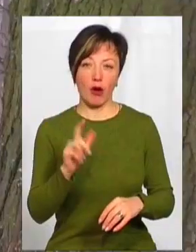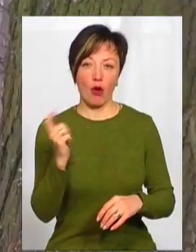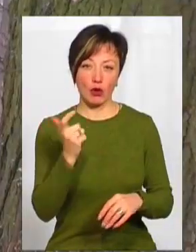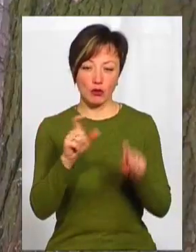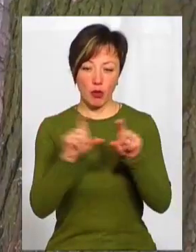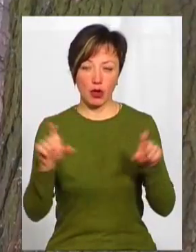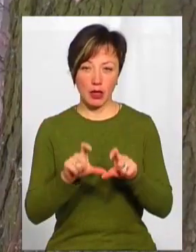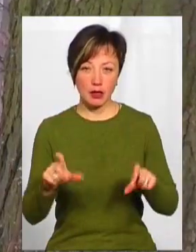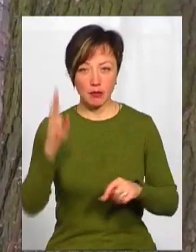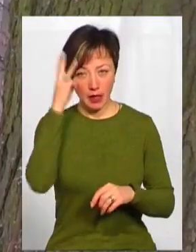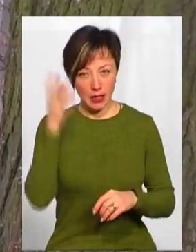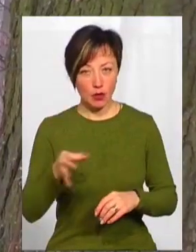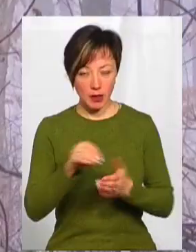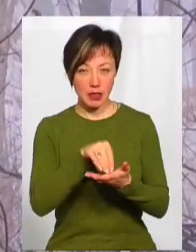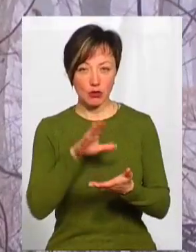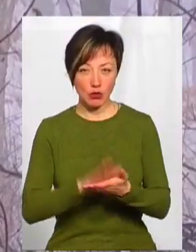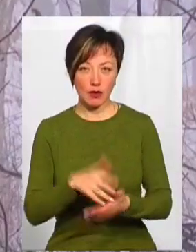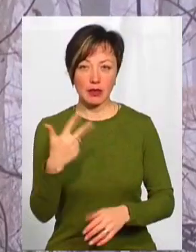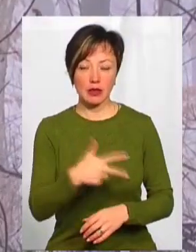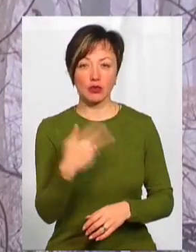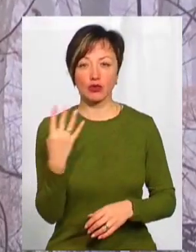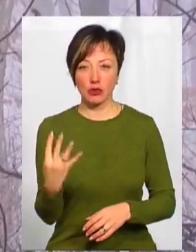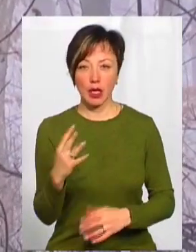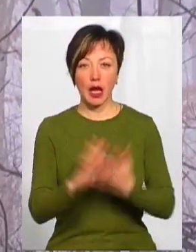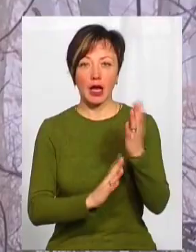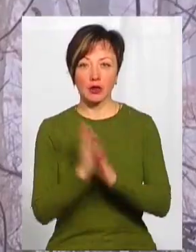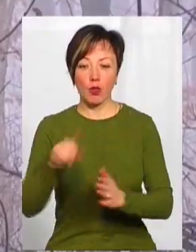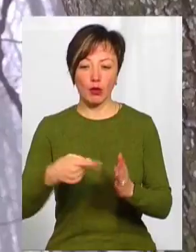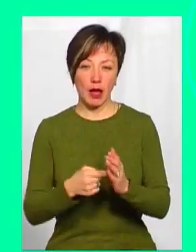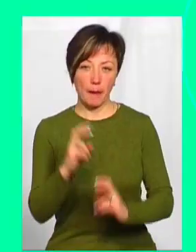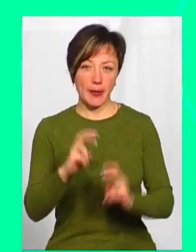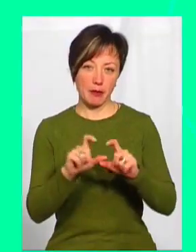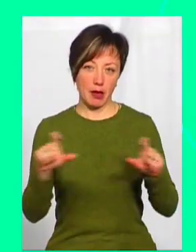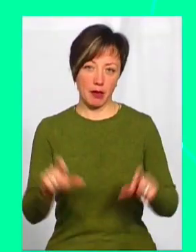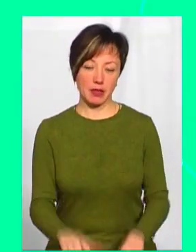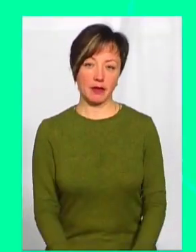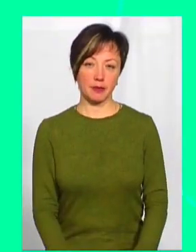У Хмельницькій області зареєстровано 34 лісокомунальних підприємства.